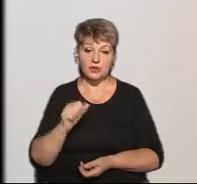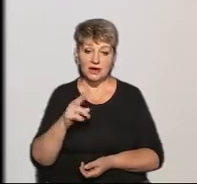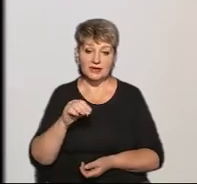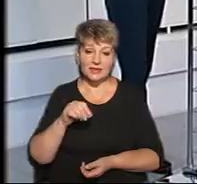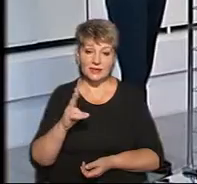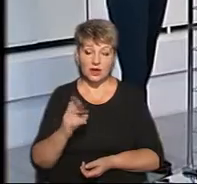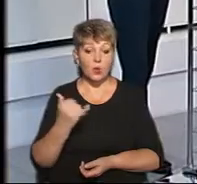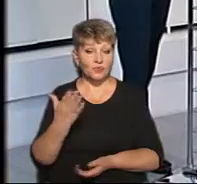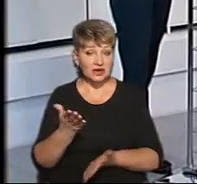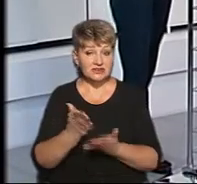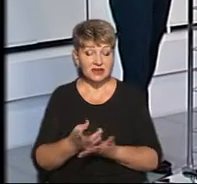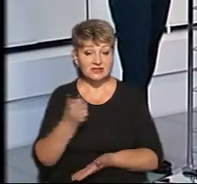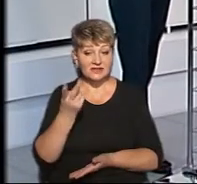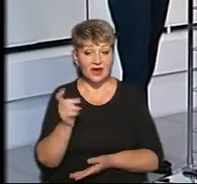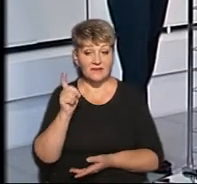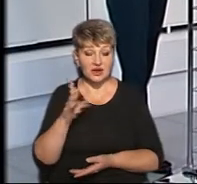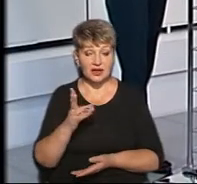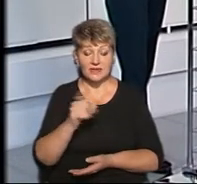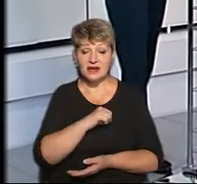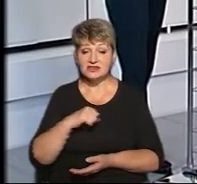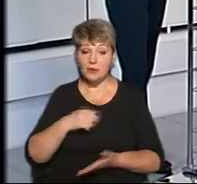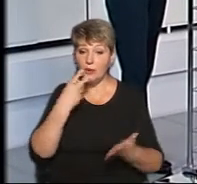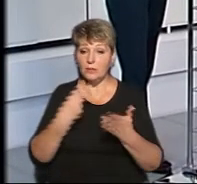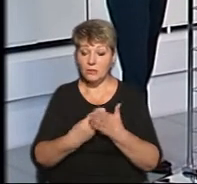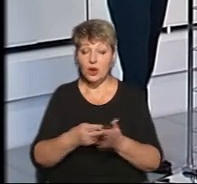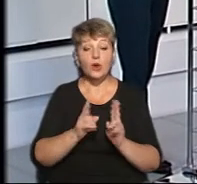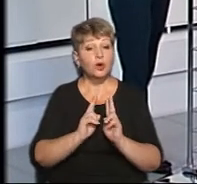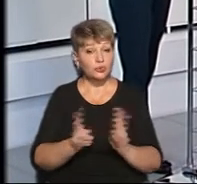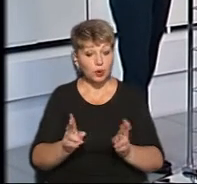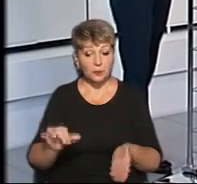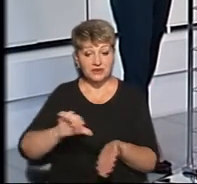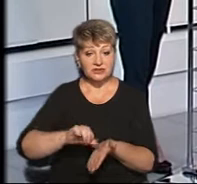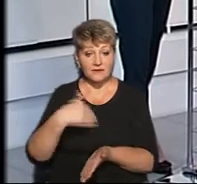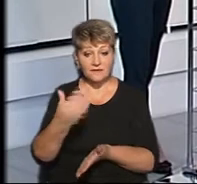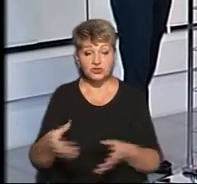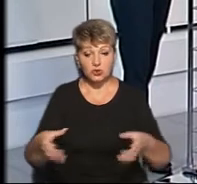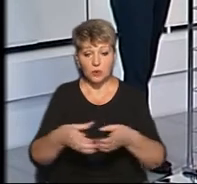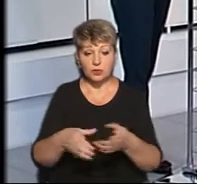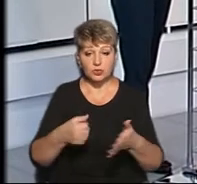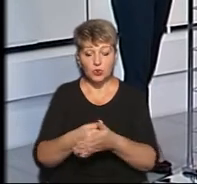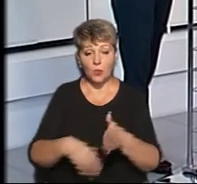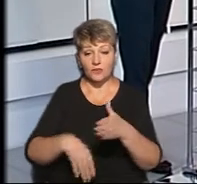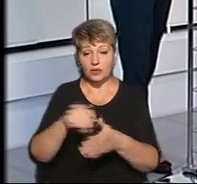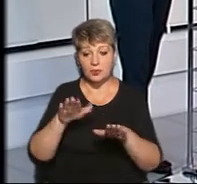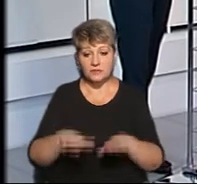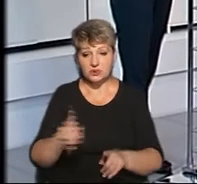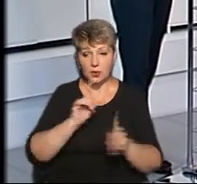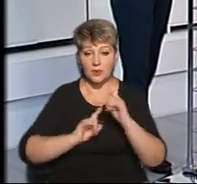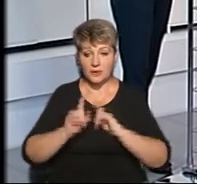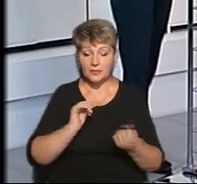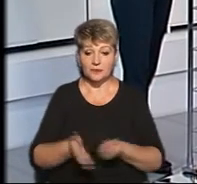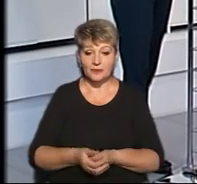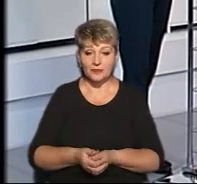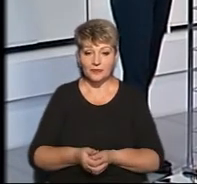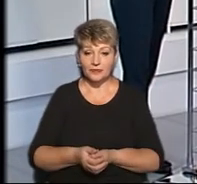Пане Сергію, ви маєте 2 хвилини на самопрезентацію. Тобто розкажіть, хто представляє вашу команду у виборах до міської ради. Йти